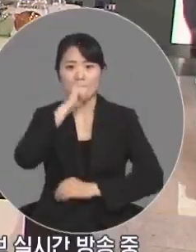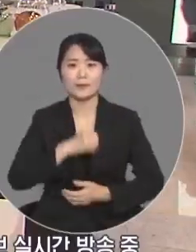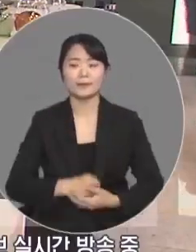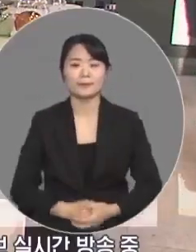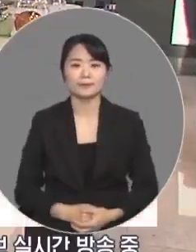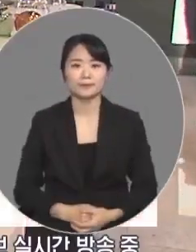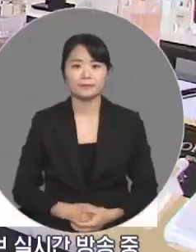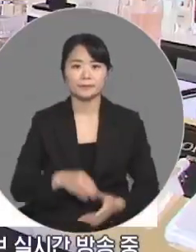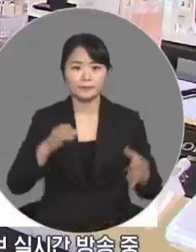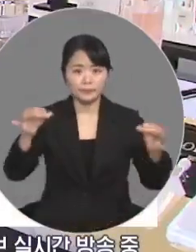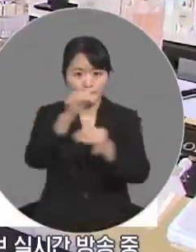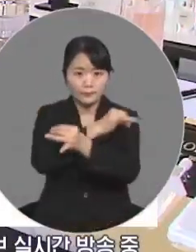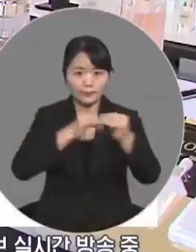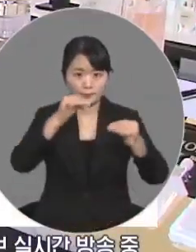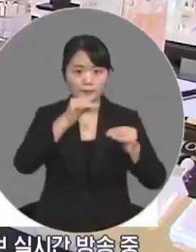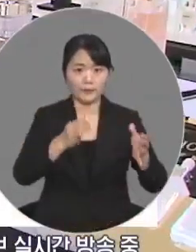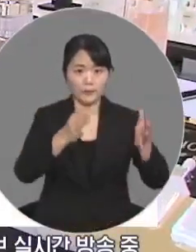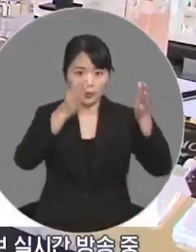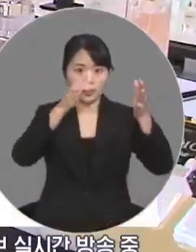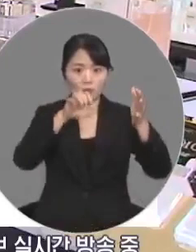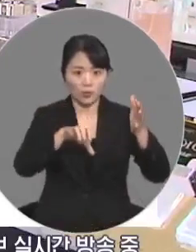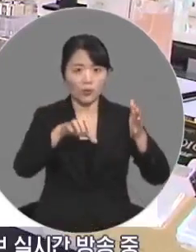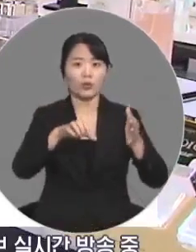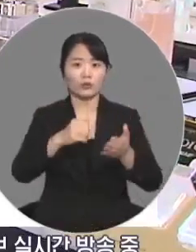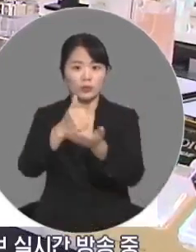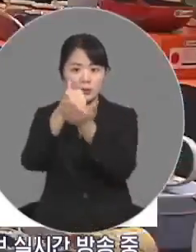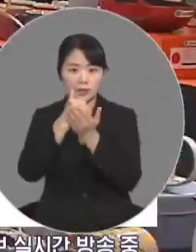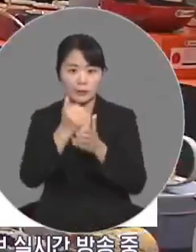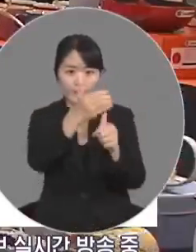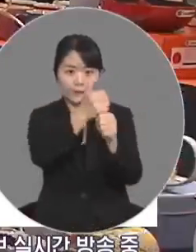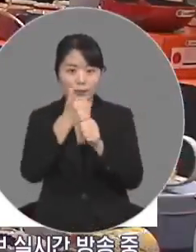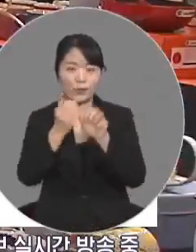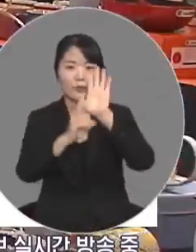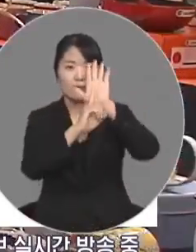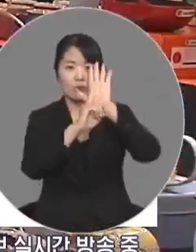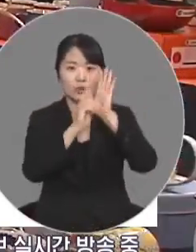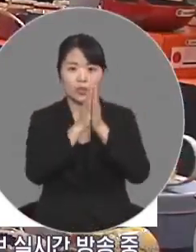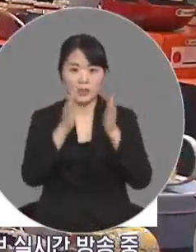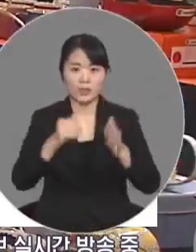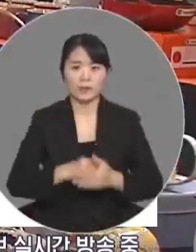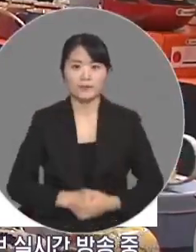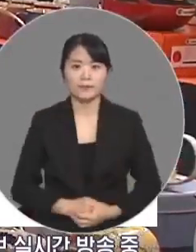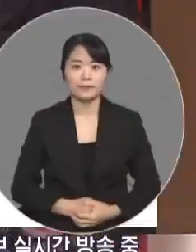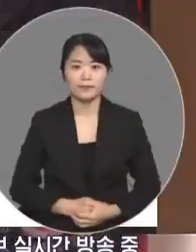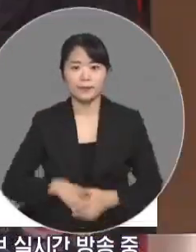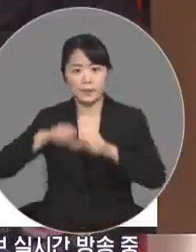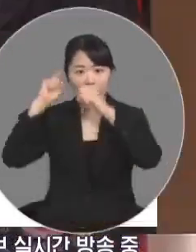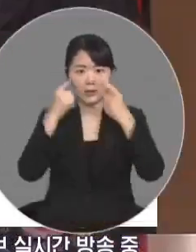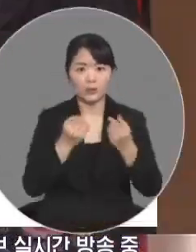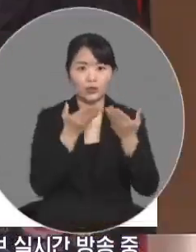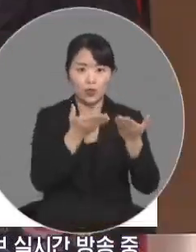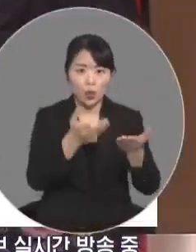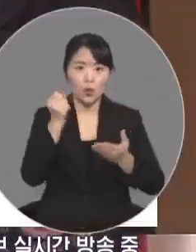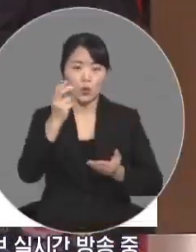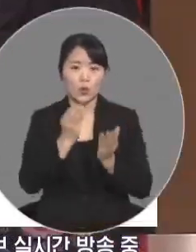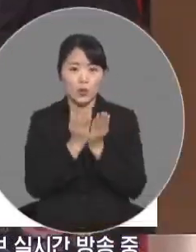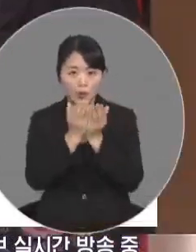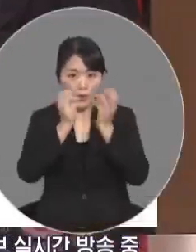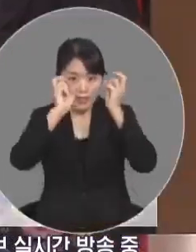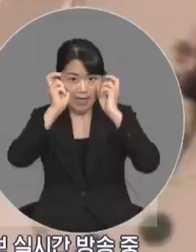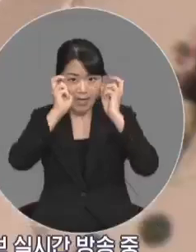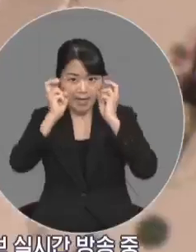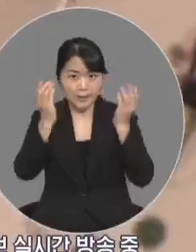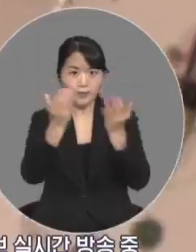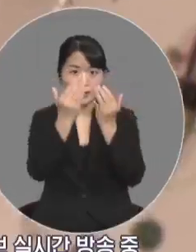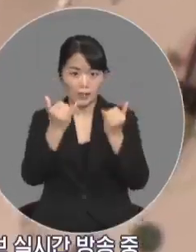자리 잡은 백화점부터 발 빠르게 고객 잡기에 나섰습니다. 대대적인 할인 행사는 물론 중공업 직원들을 집중